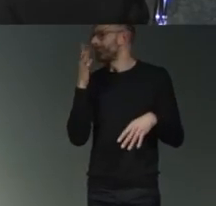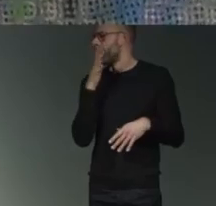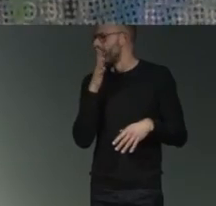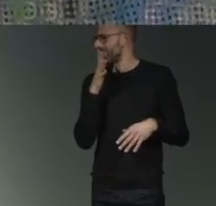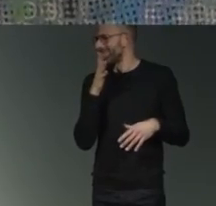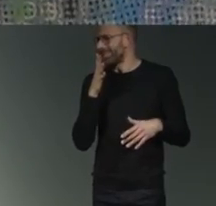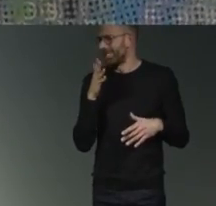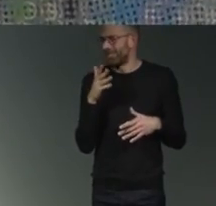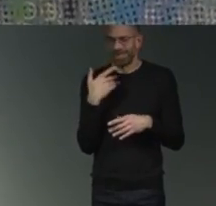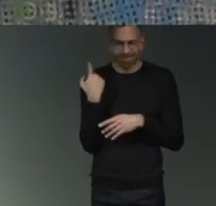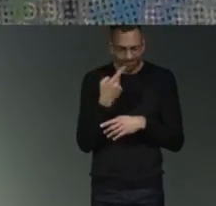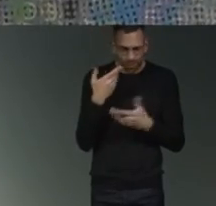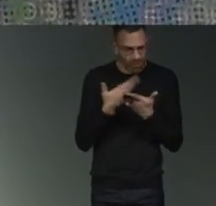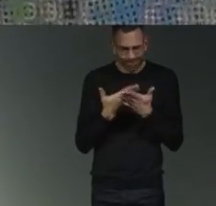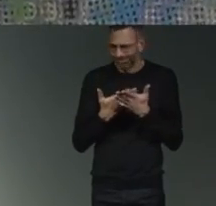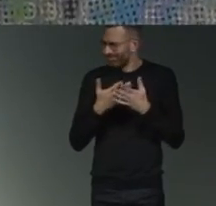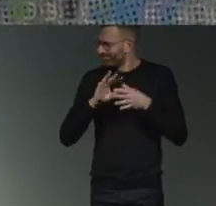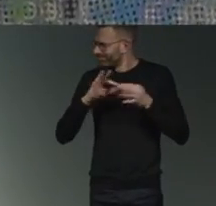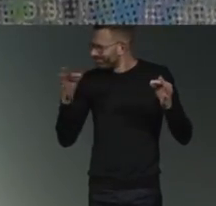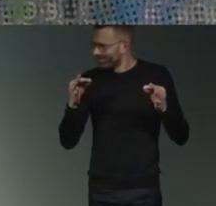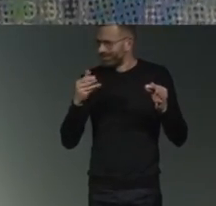c'est sujet